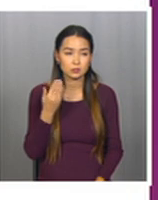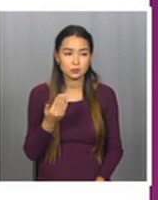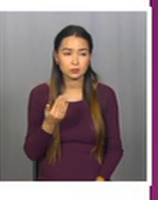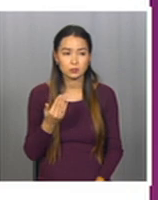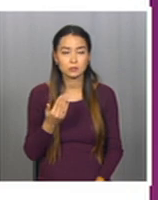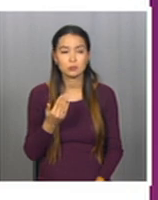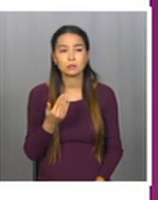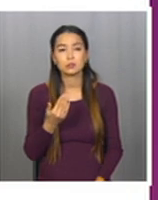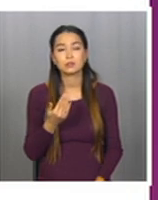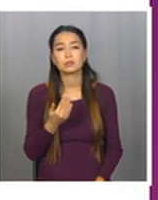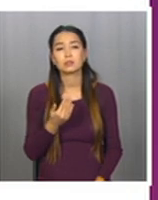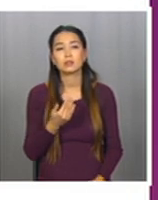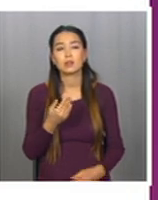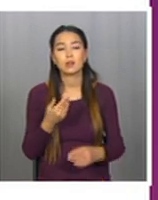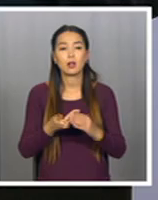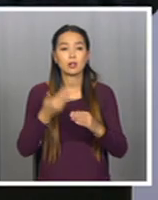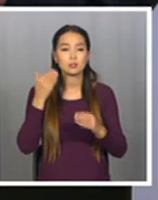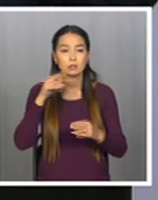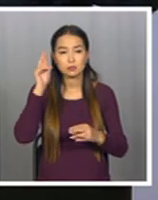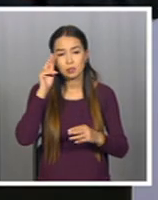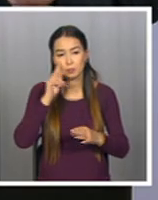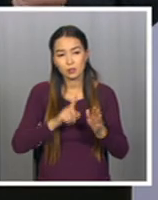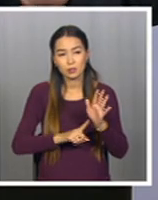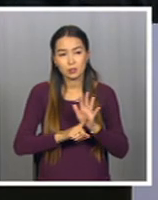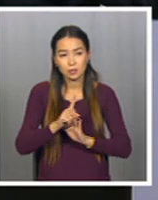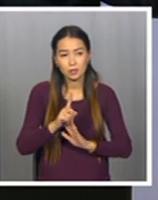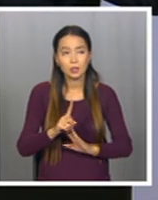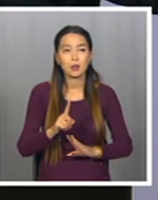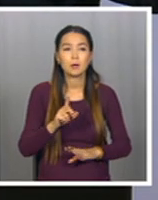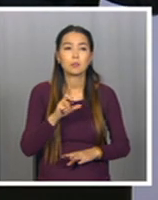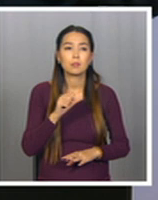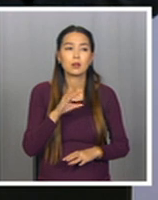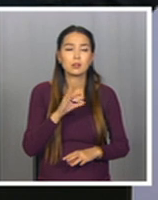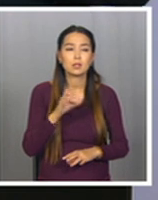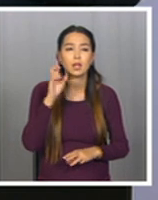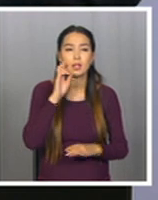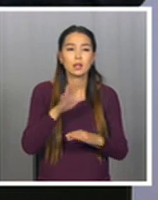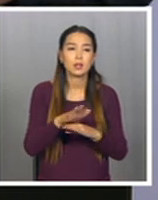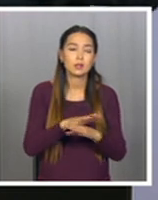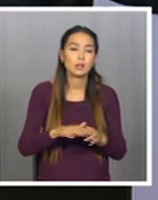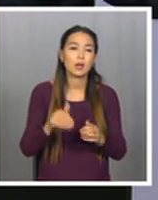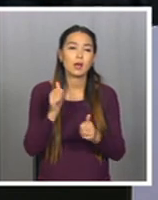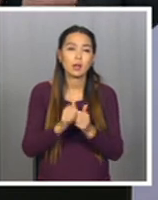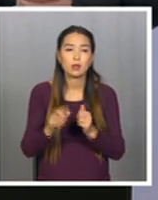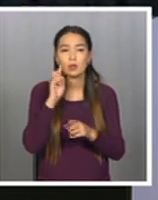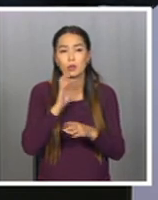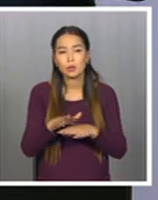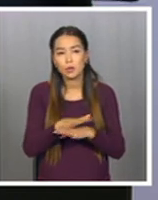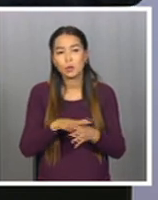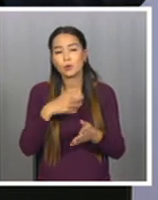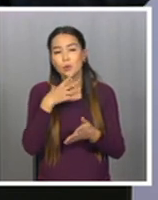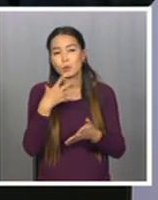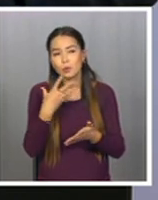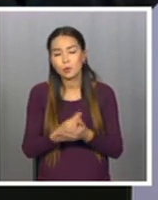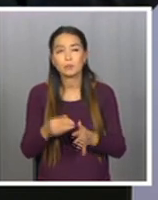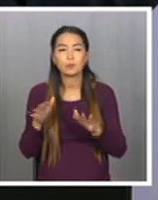алдыңғы сабақта қарастырғандай батыс елдерінде әр мемлекет өзіне тиісті және